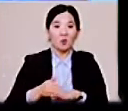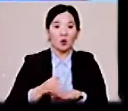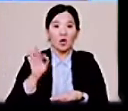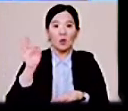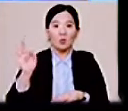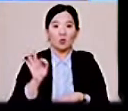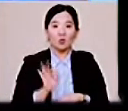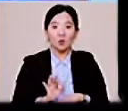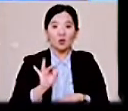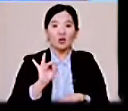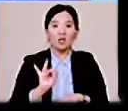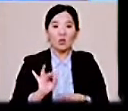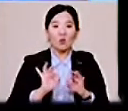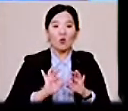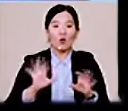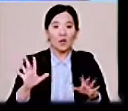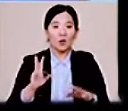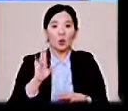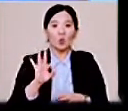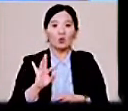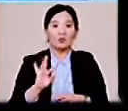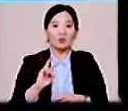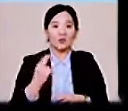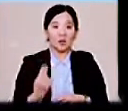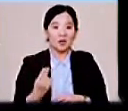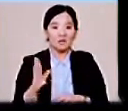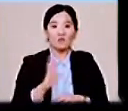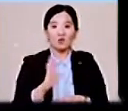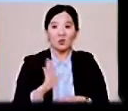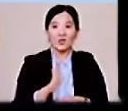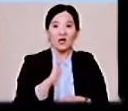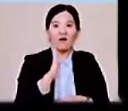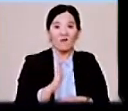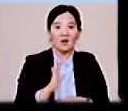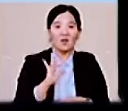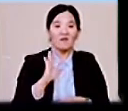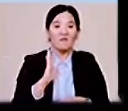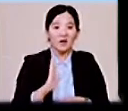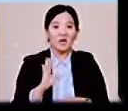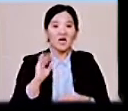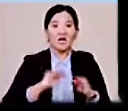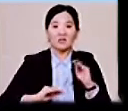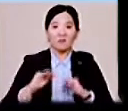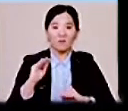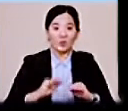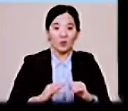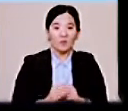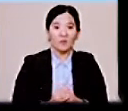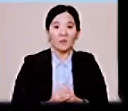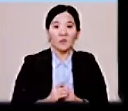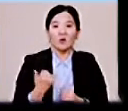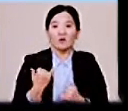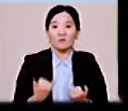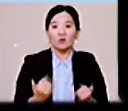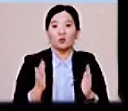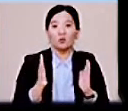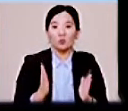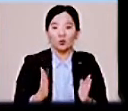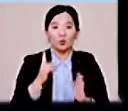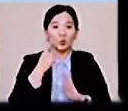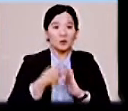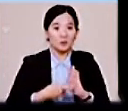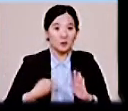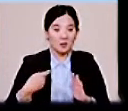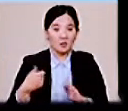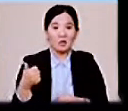и молярная концентрация веществ в растворе. Что же мы хотим сегодня с вами